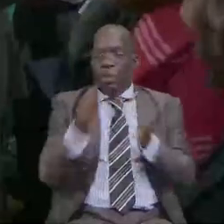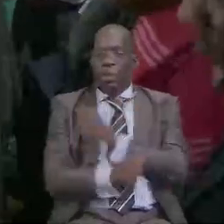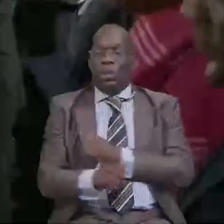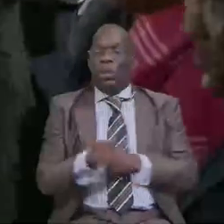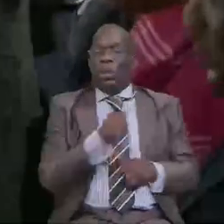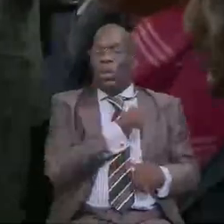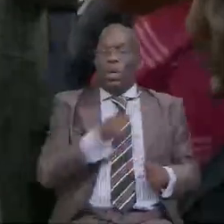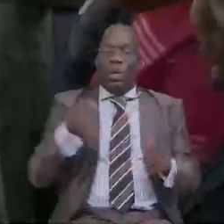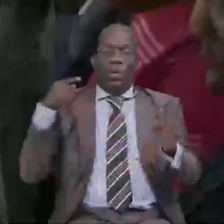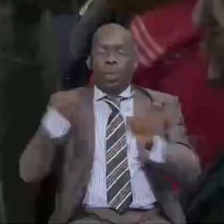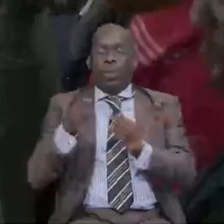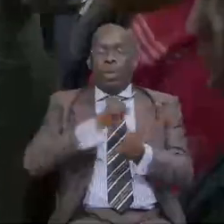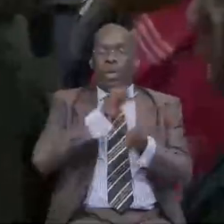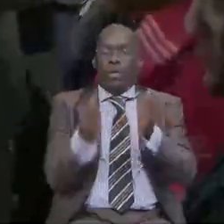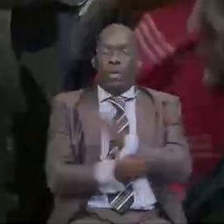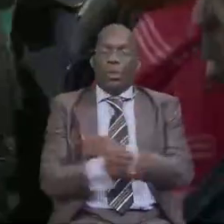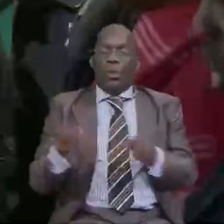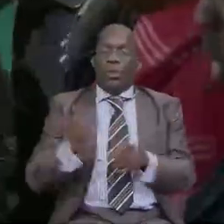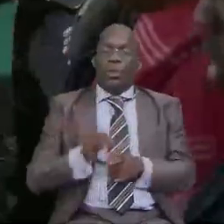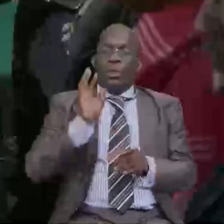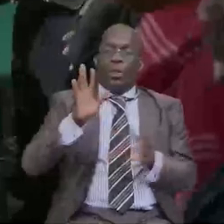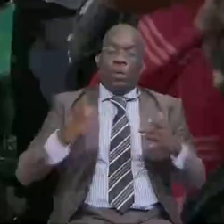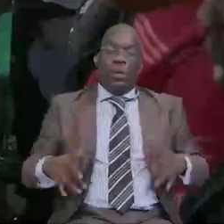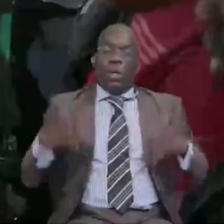défini dans ta vie.